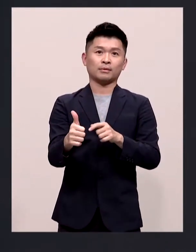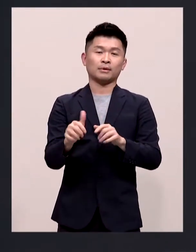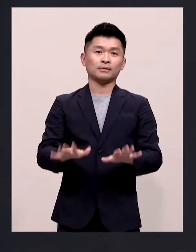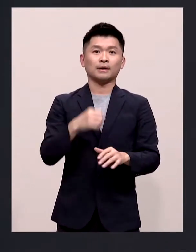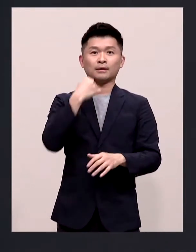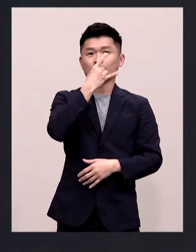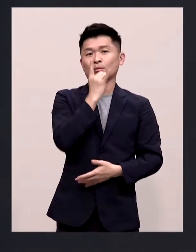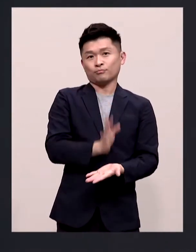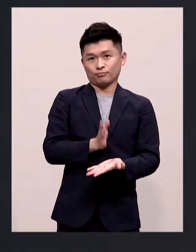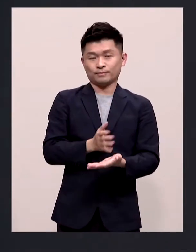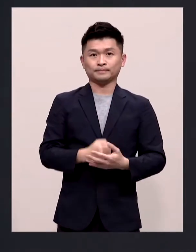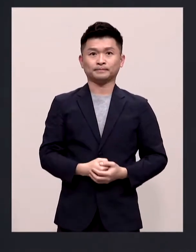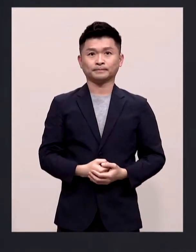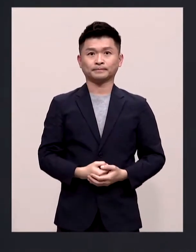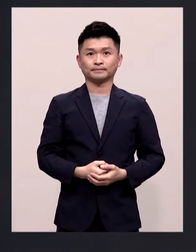台義法言